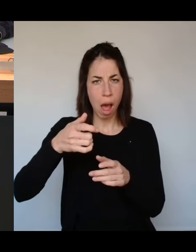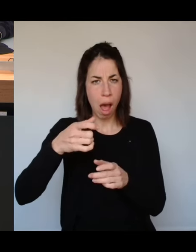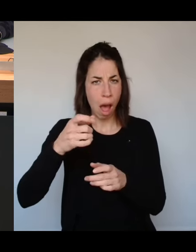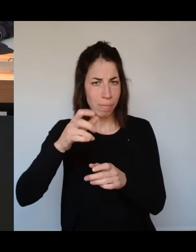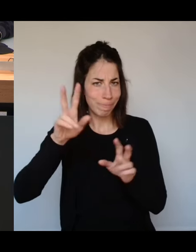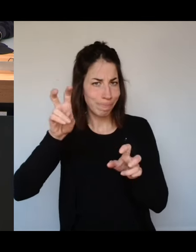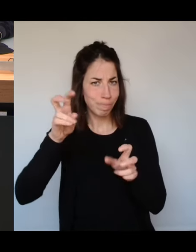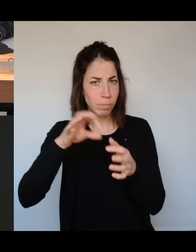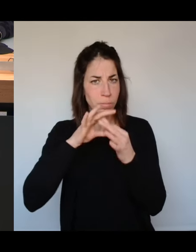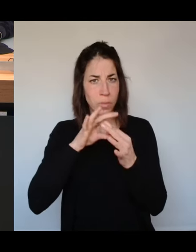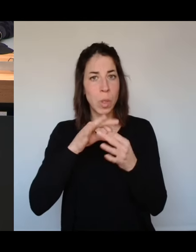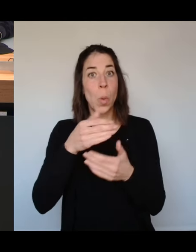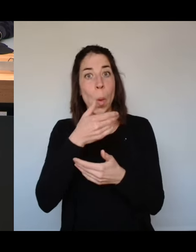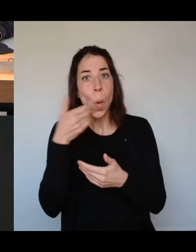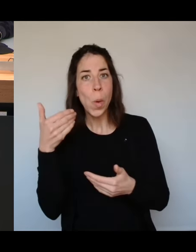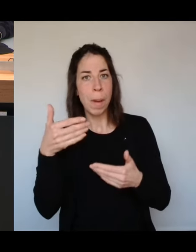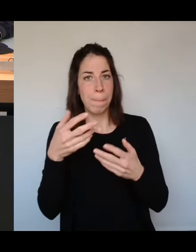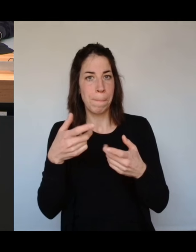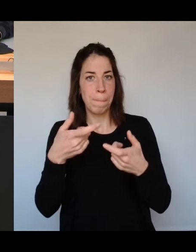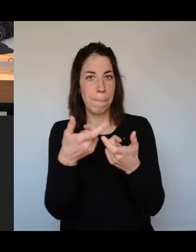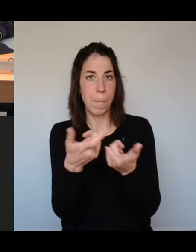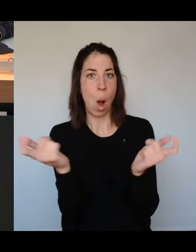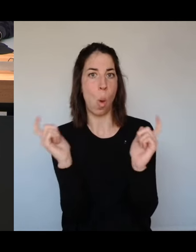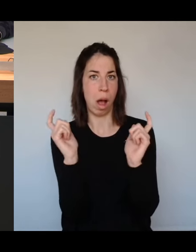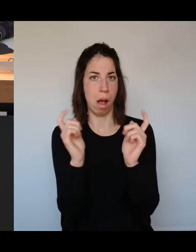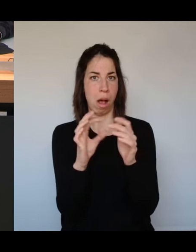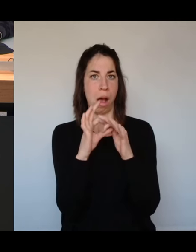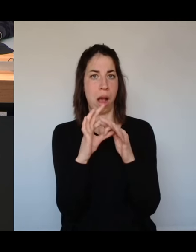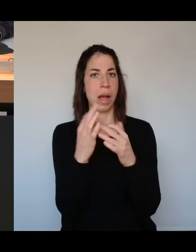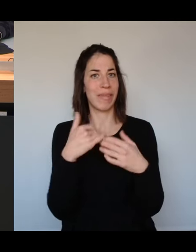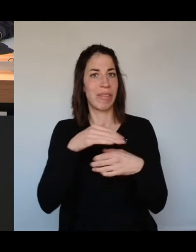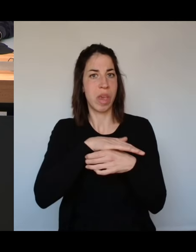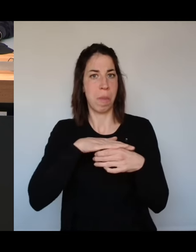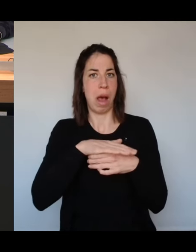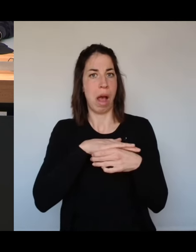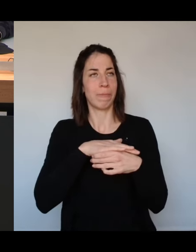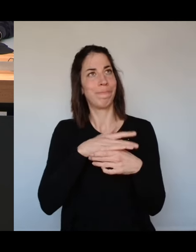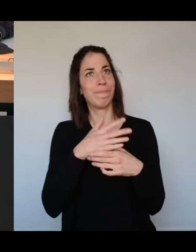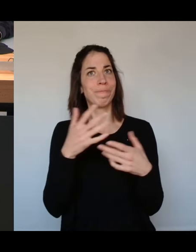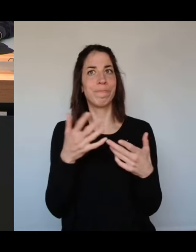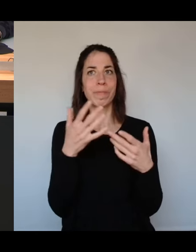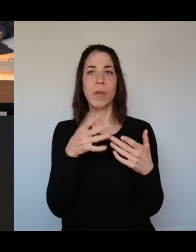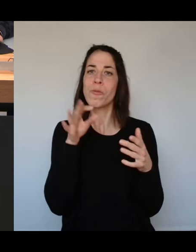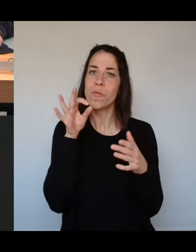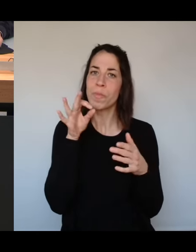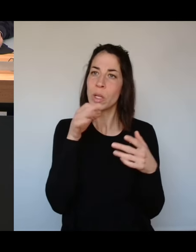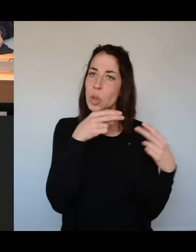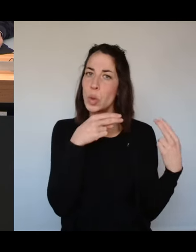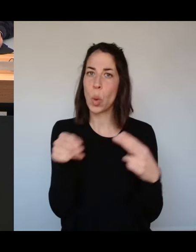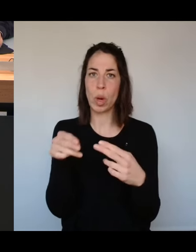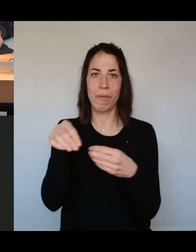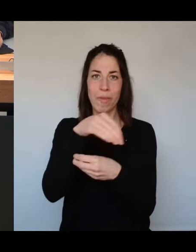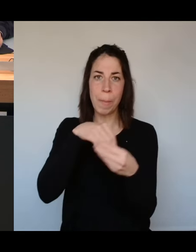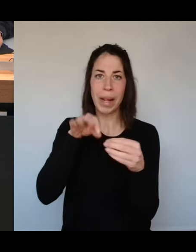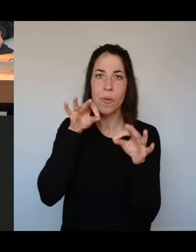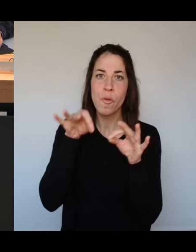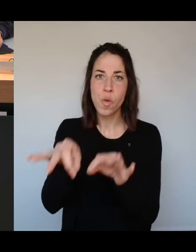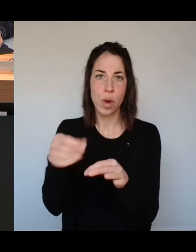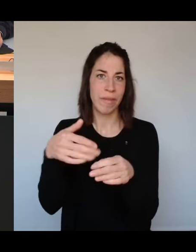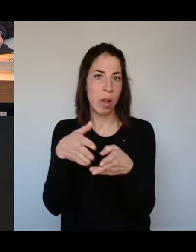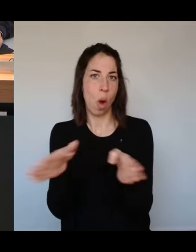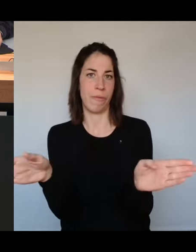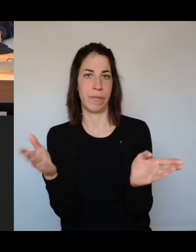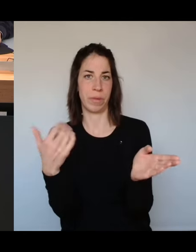von wieder für Familien und die Menschen vor Ort zugänglich gemacht wurde. Ich könnte Ihnen über die